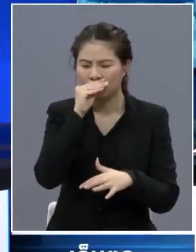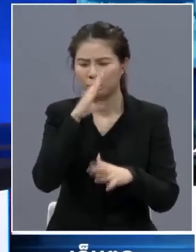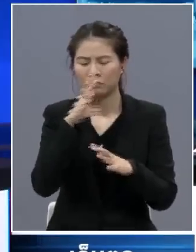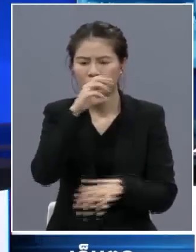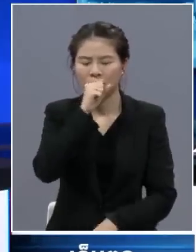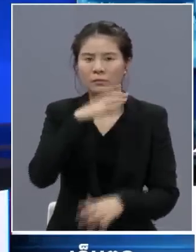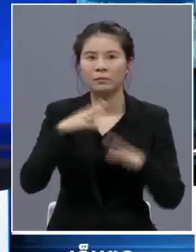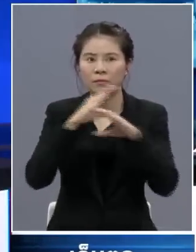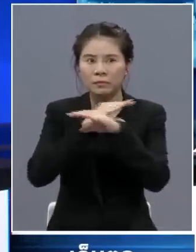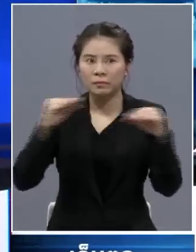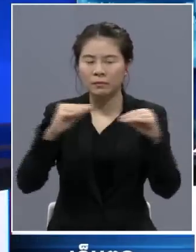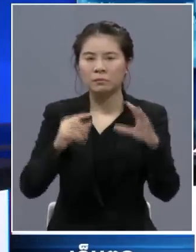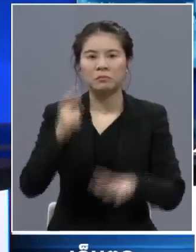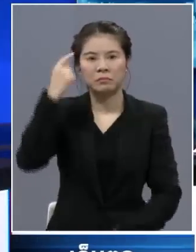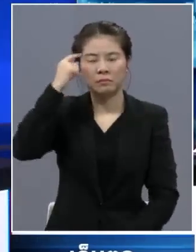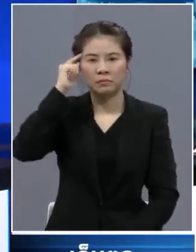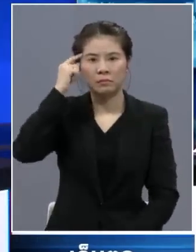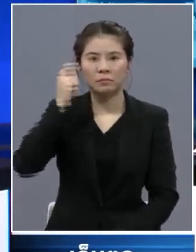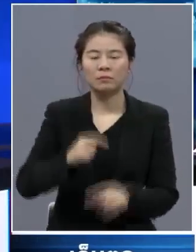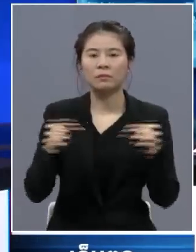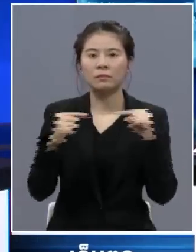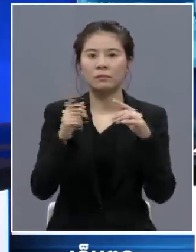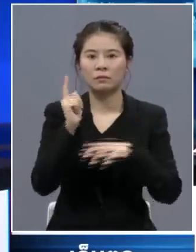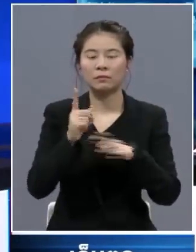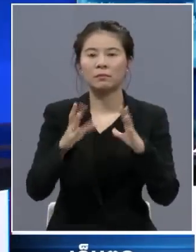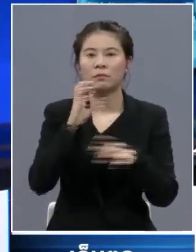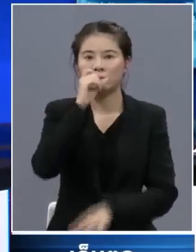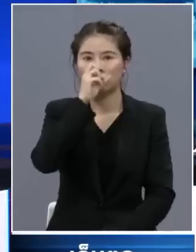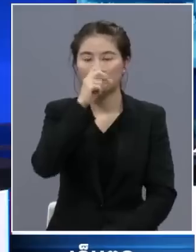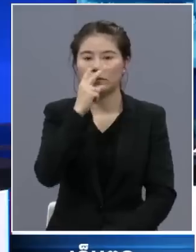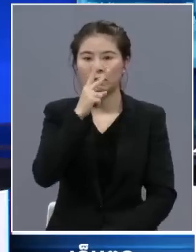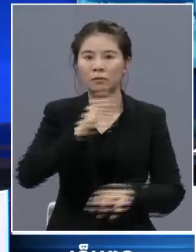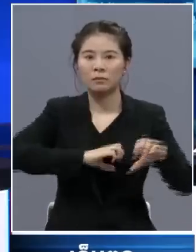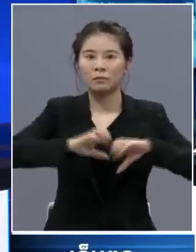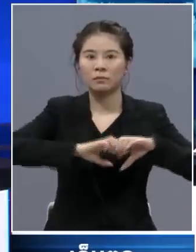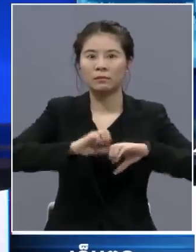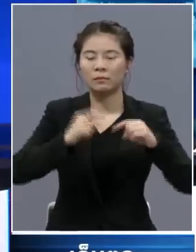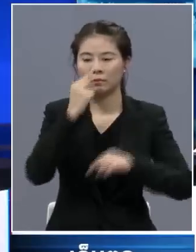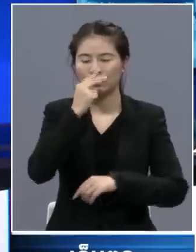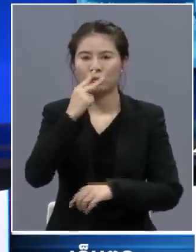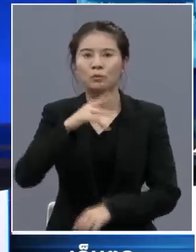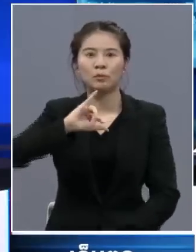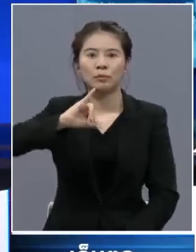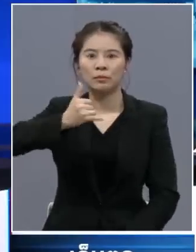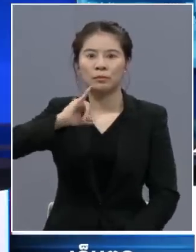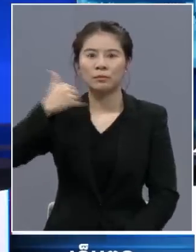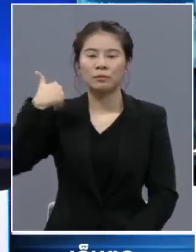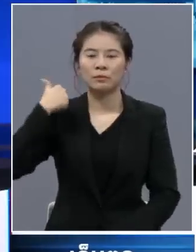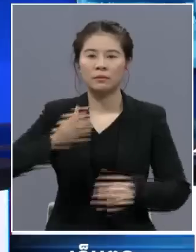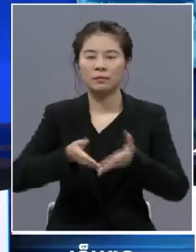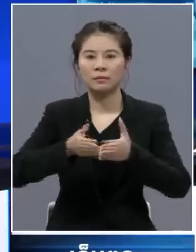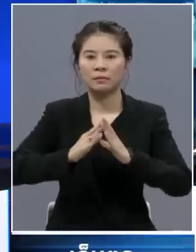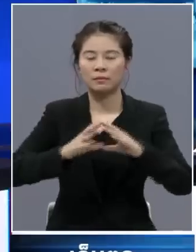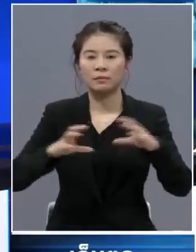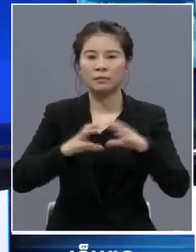ขึ้นก็ไม่รู้ก็ต้องไปรอคาดการแล้วก็ตีความกันนะครับเพราะว่าดูแล้วมันมีความไม่แน่นอนเกิดขึ้นกับการจัดตั้งรัฐบ